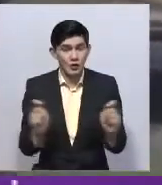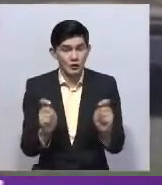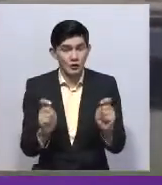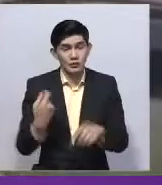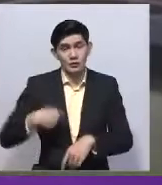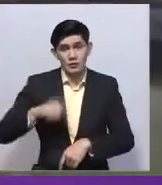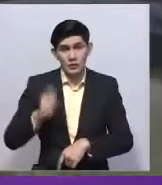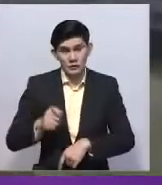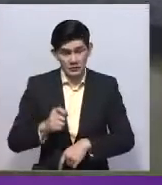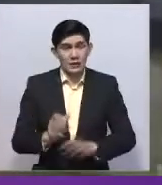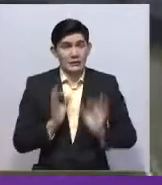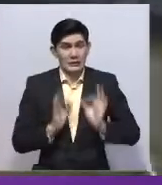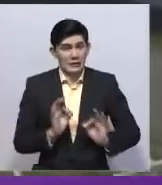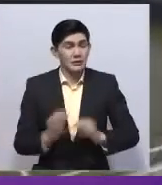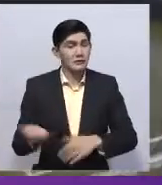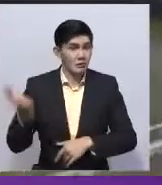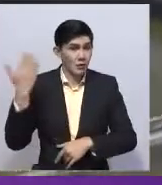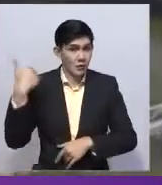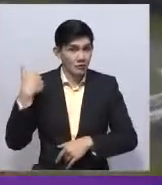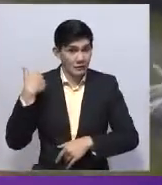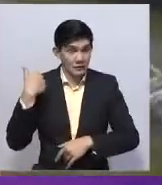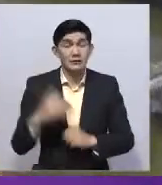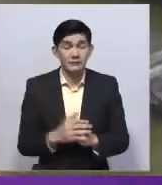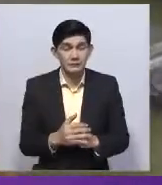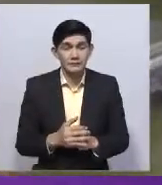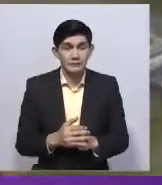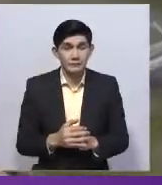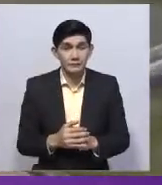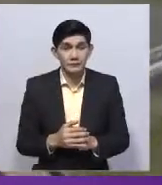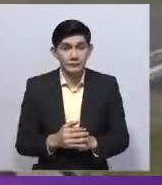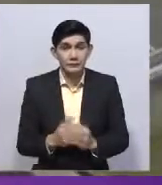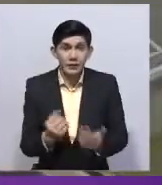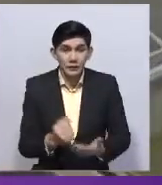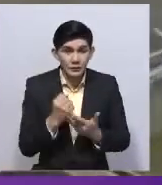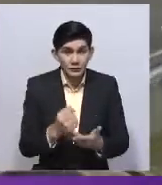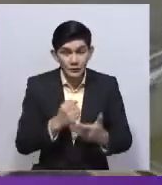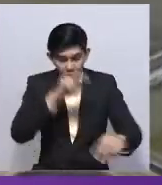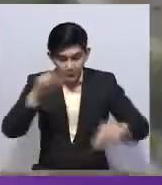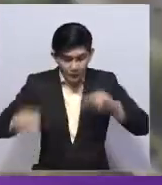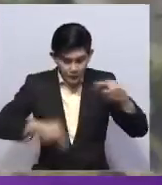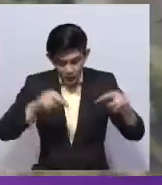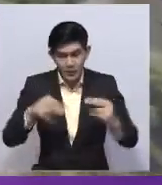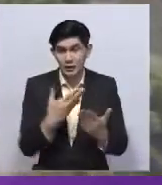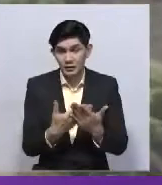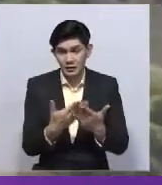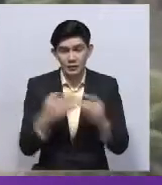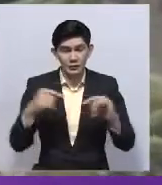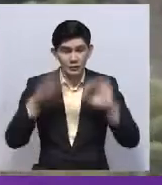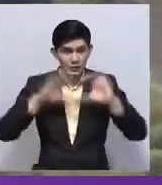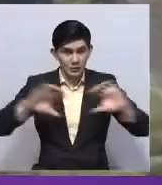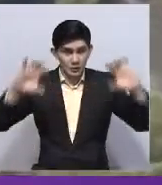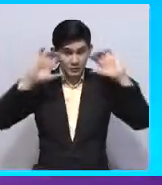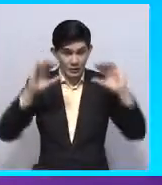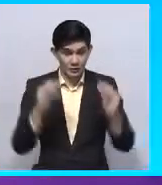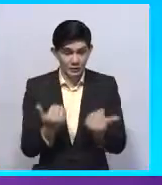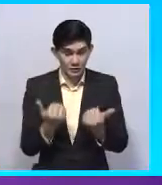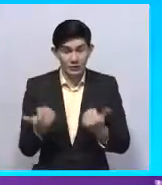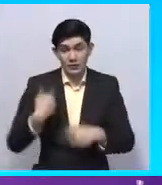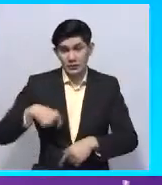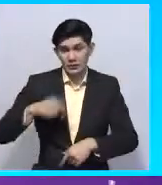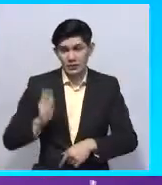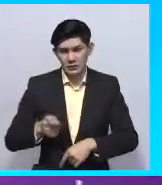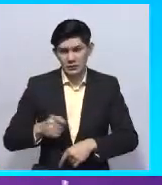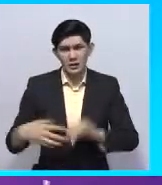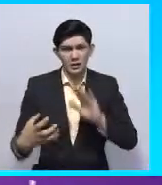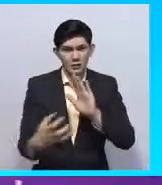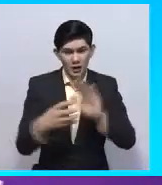าโตตุลาการและคำพิพากษาของศาลปกครองสูงสุดเพื่อช่วยรักษาผลประโยชน์ของรัฐนะคะซึ่งล่าสุดศาลป